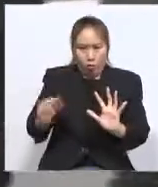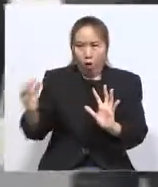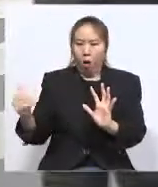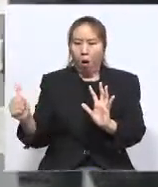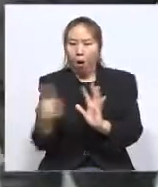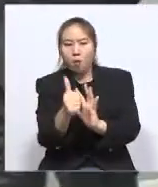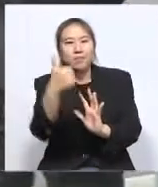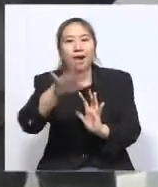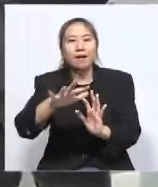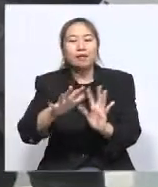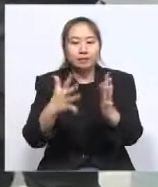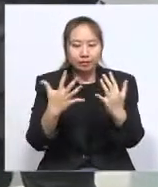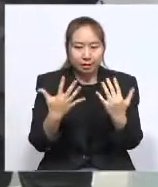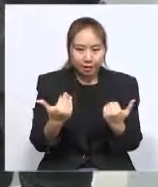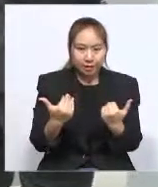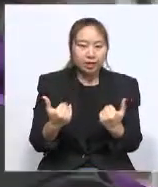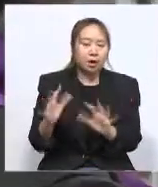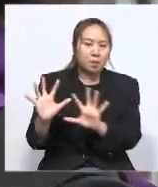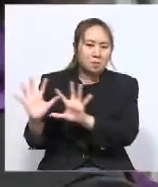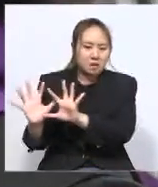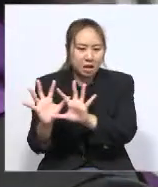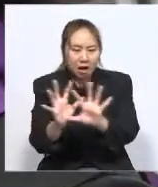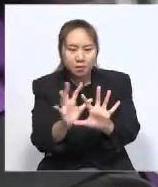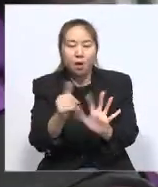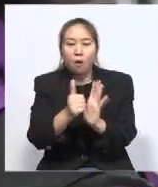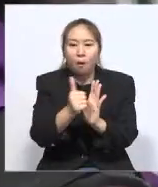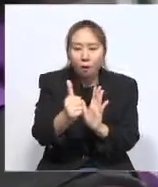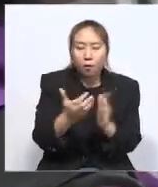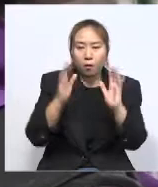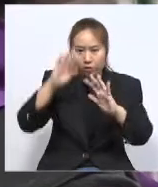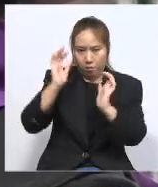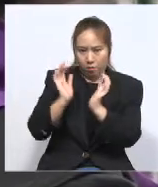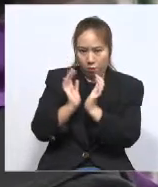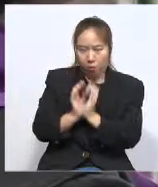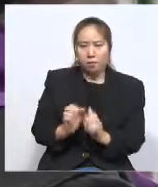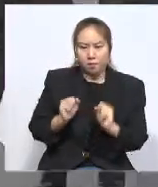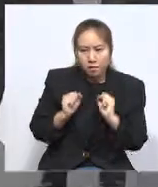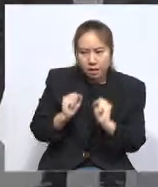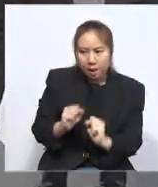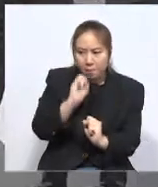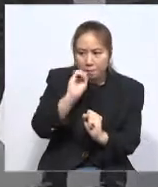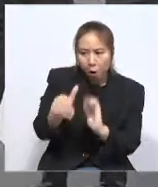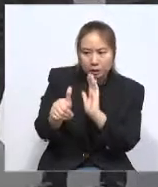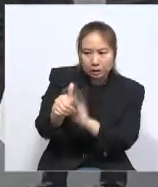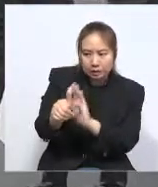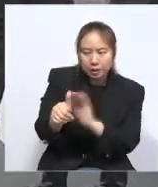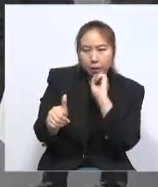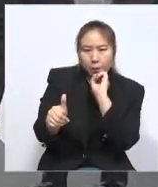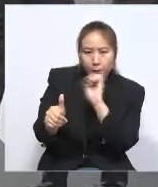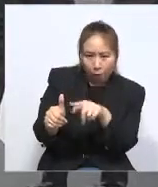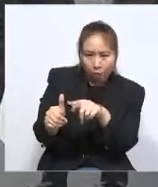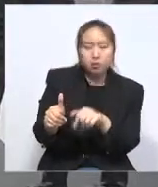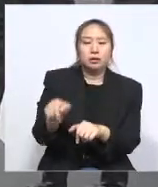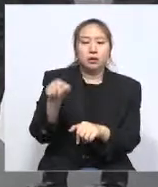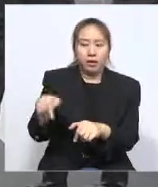ตลอดระยะเวลาที่มีการเคลื่อนขบวนออกมานะครับทางเจ้าหน้าที่เองพยายามบอกกับกลุ่มผู้ชุมนุมว่าในเรื่องของการ